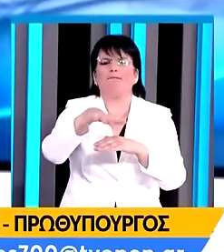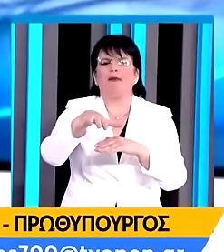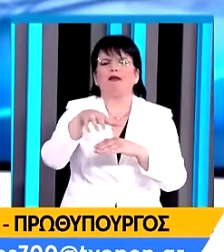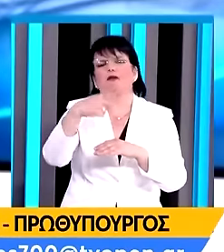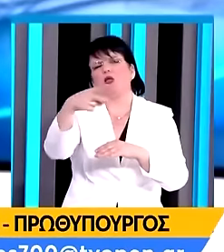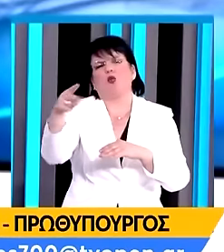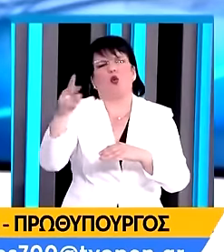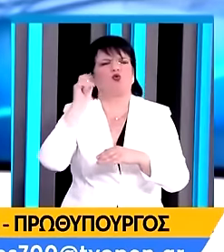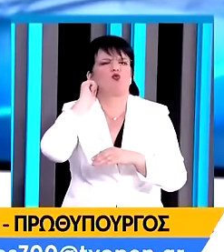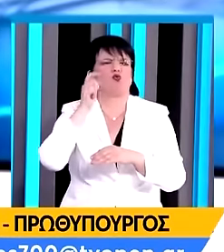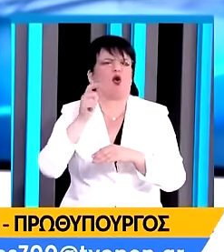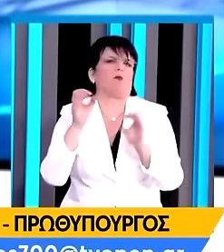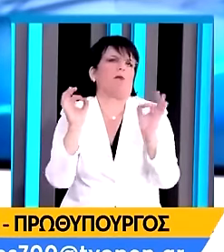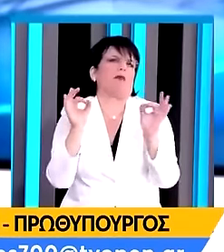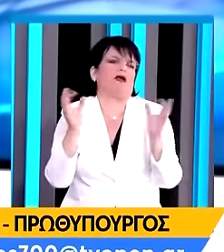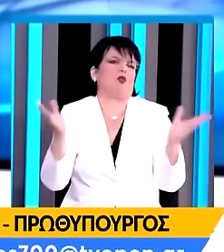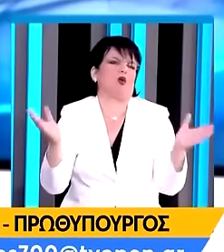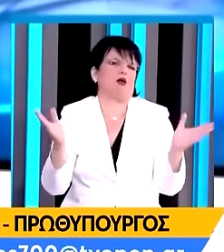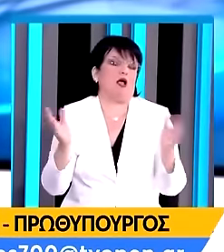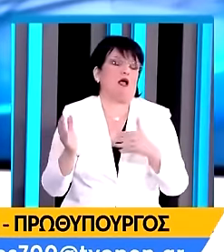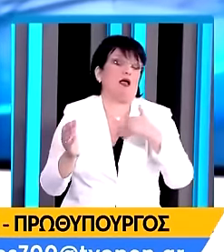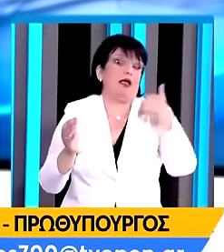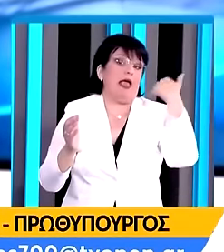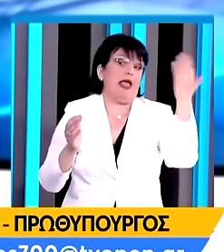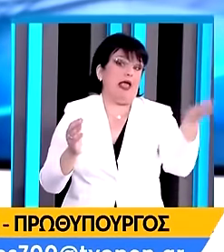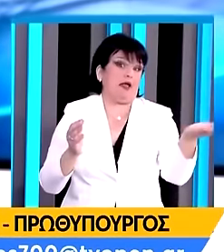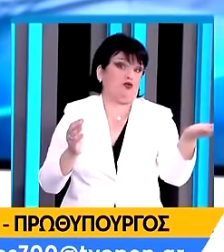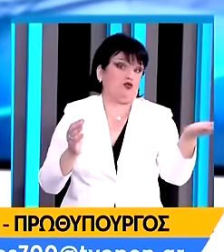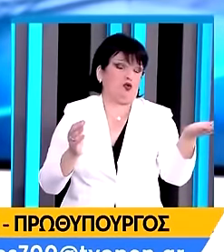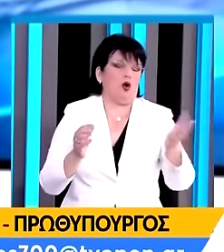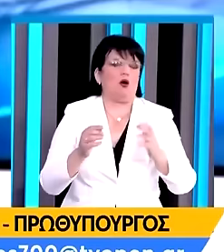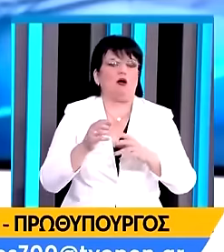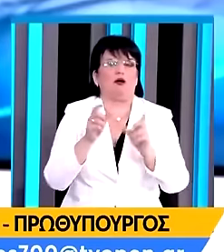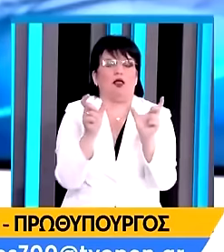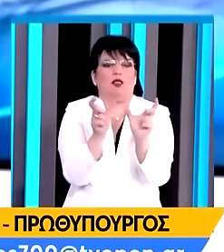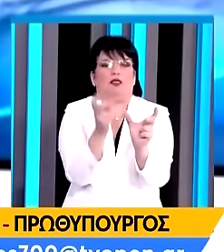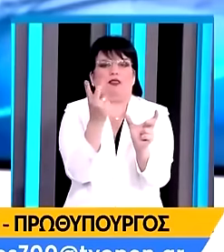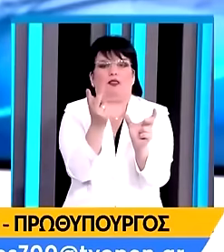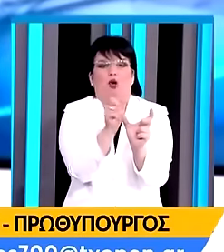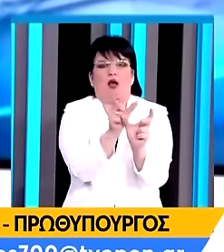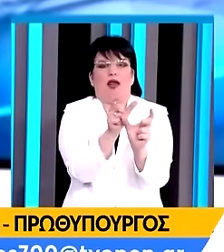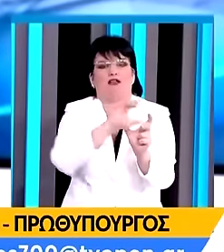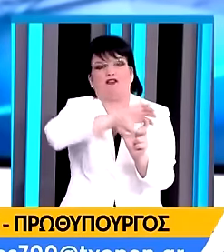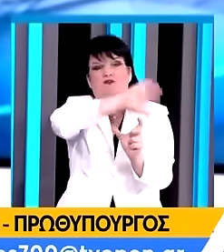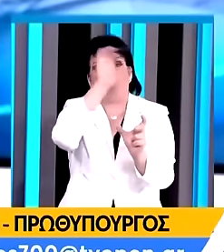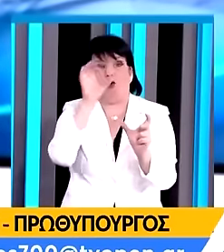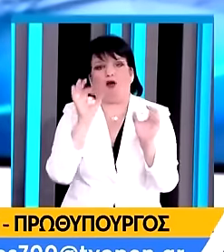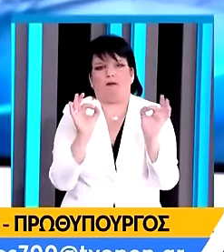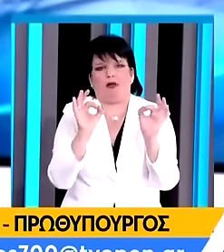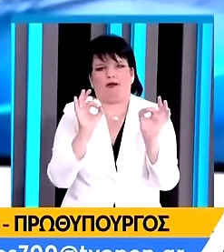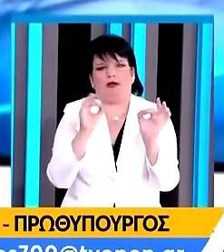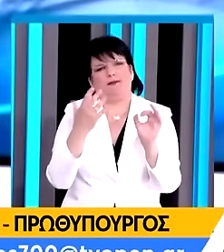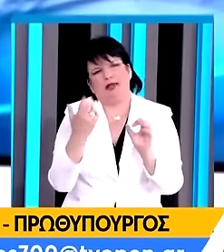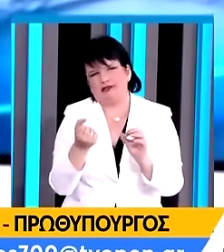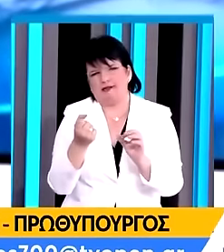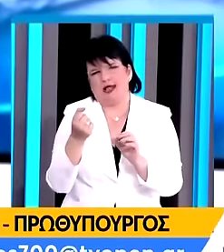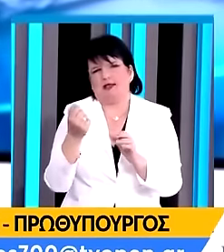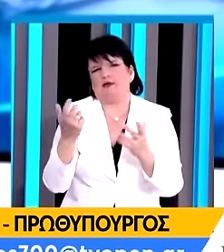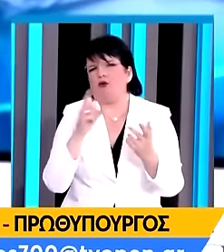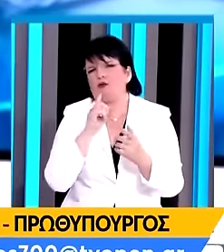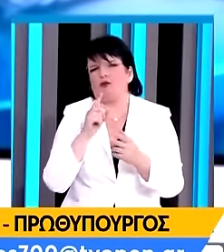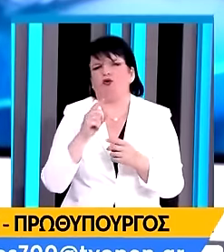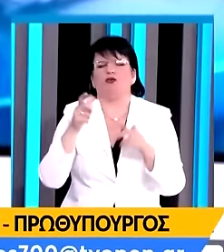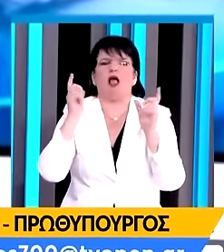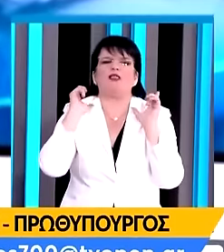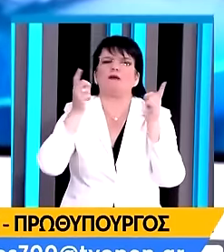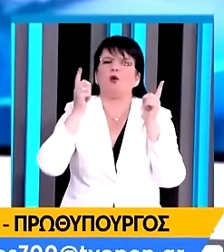τους και λένε Μακεδονία. Και έξω, τυπικά, γιατί και μέσα στην ιστοσελίδα της Προεδρίας υπάρχει στα ψηλά γράμματα